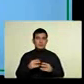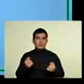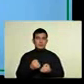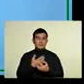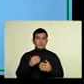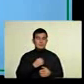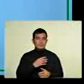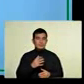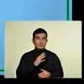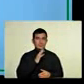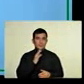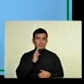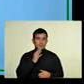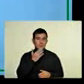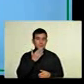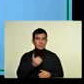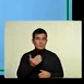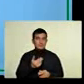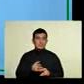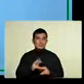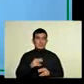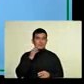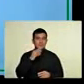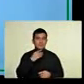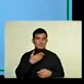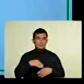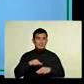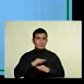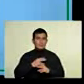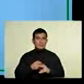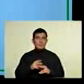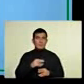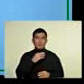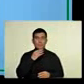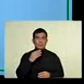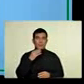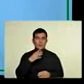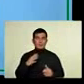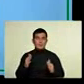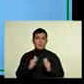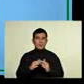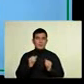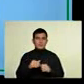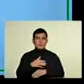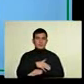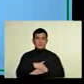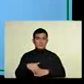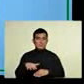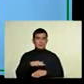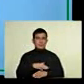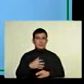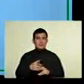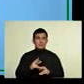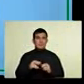ласку матери милой и отцовский совет. Все вокруг было ново, дом и двор, где я рос. И